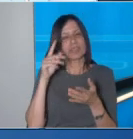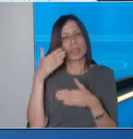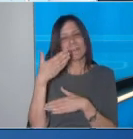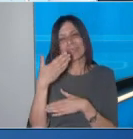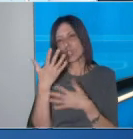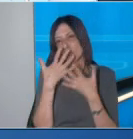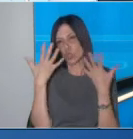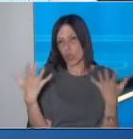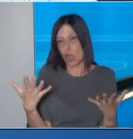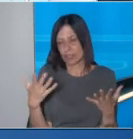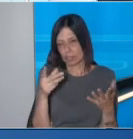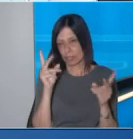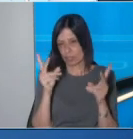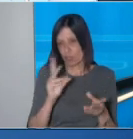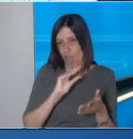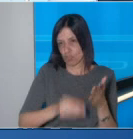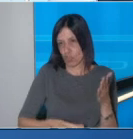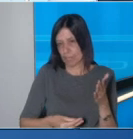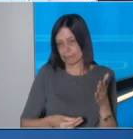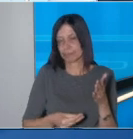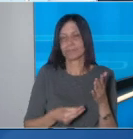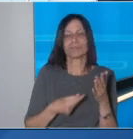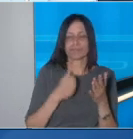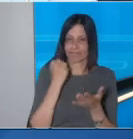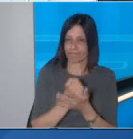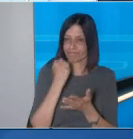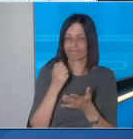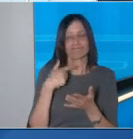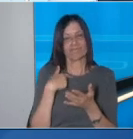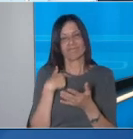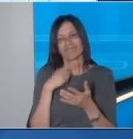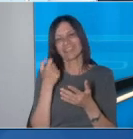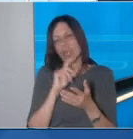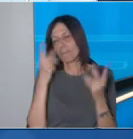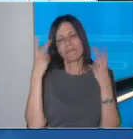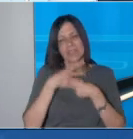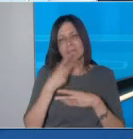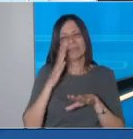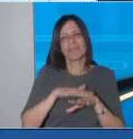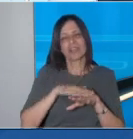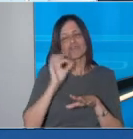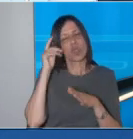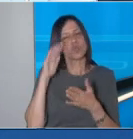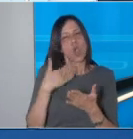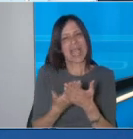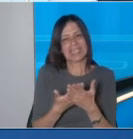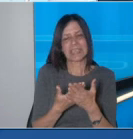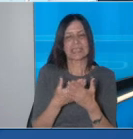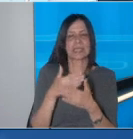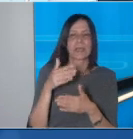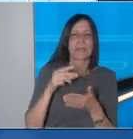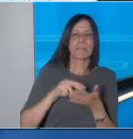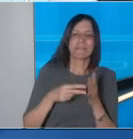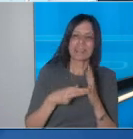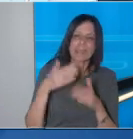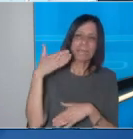יכולה לאשר את זה? אני חושבת שאנחנו קצת לא מבינים מה תפקידה של היועצת מדינית, או יועץ מדיני.